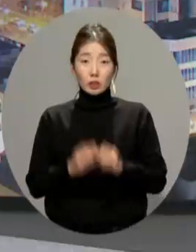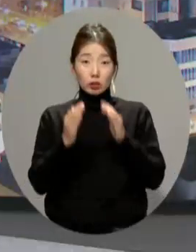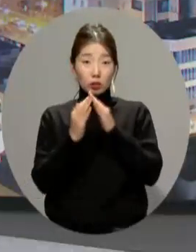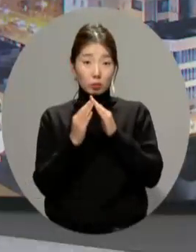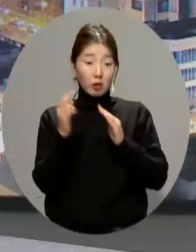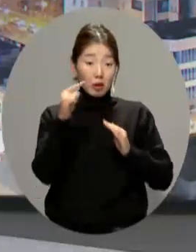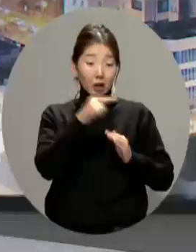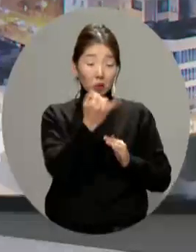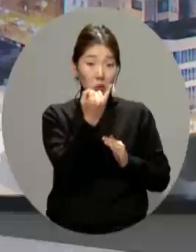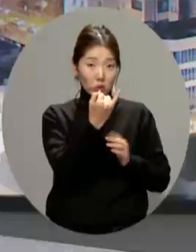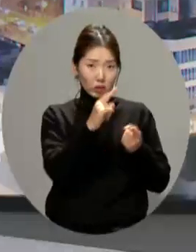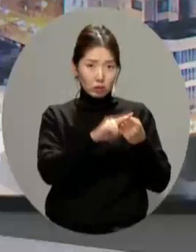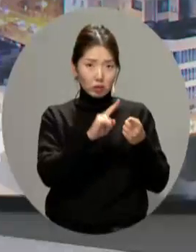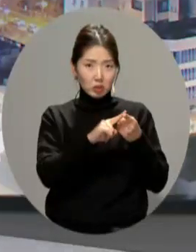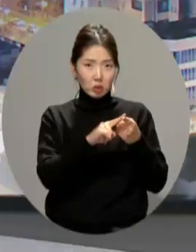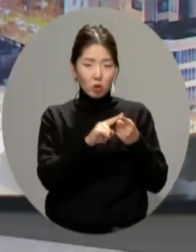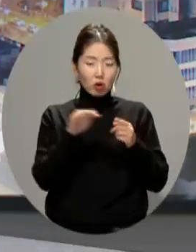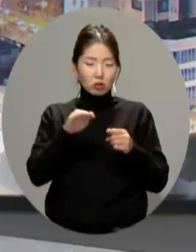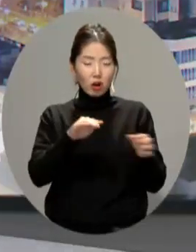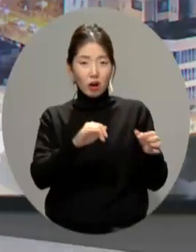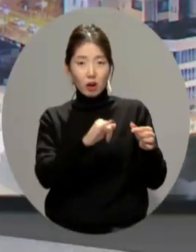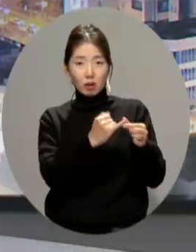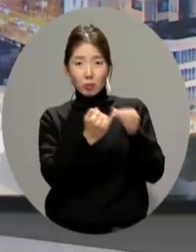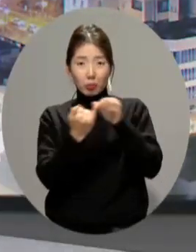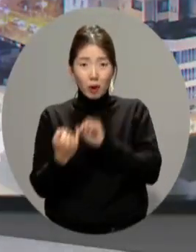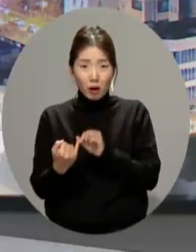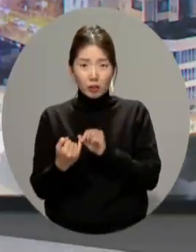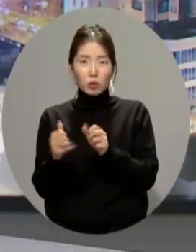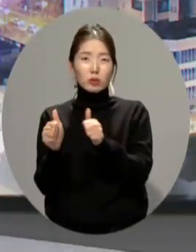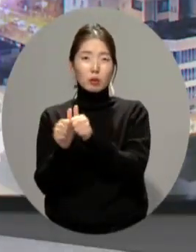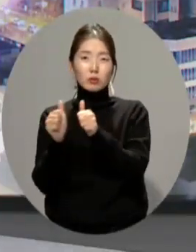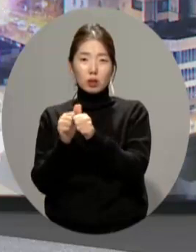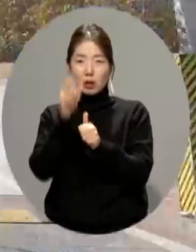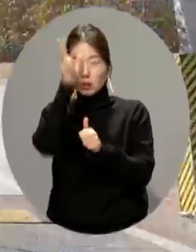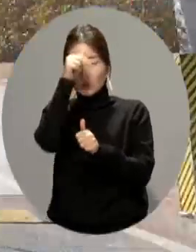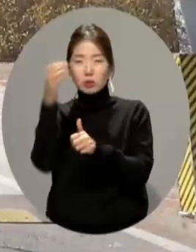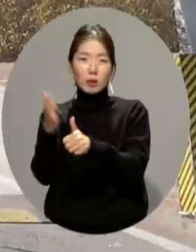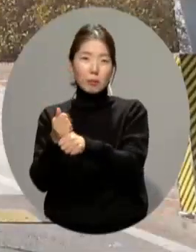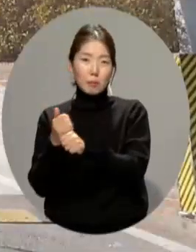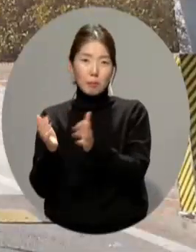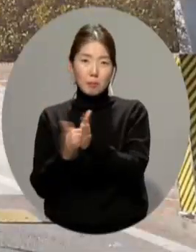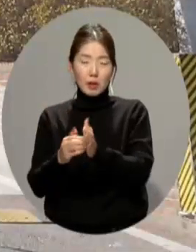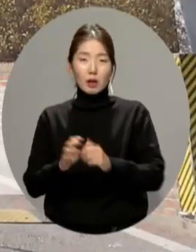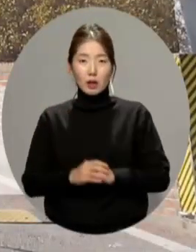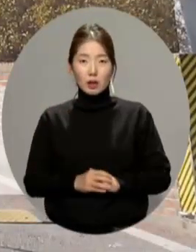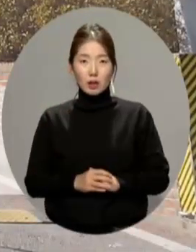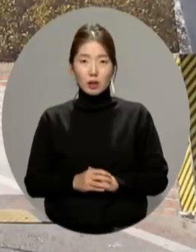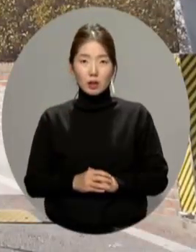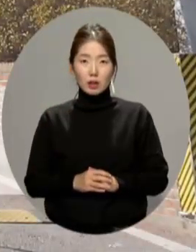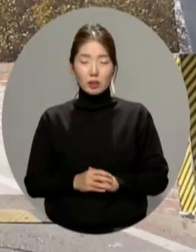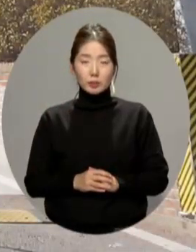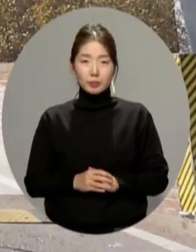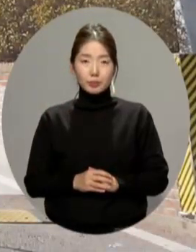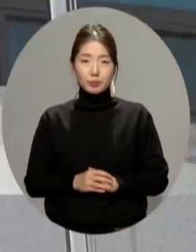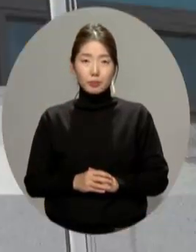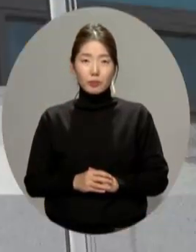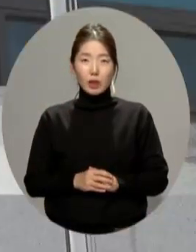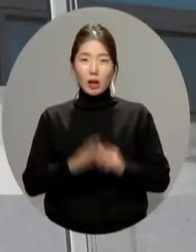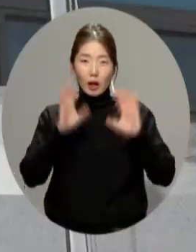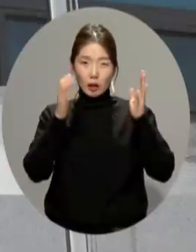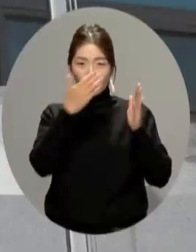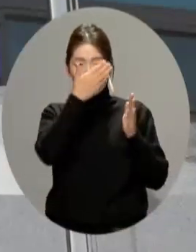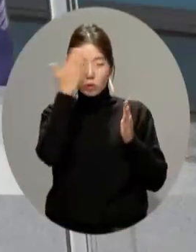귀가 중이던 10대 여학생을 차에 태워 추행한 50대 남성이 경찰에 붙잡혔습니다 전주 덕진경찰서는